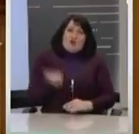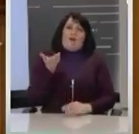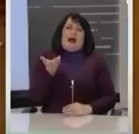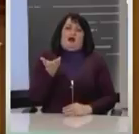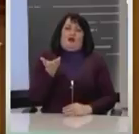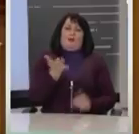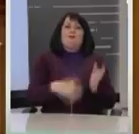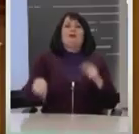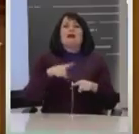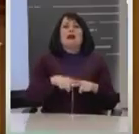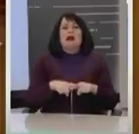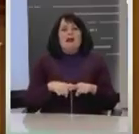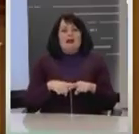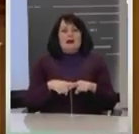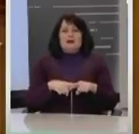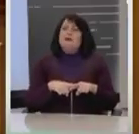Η χώρα